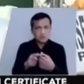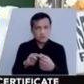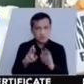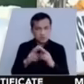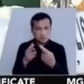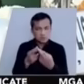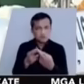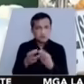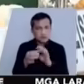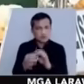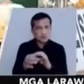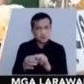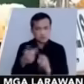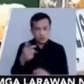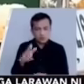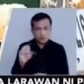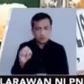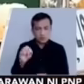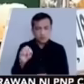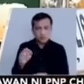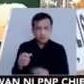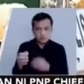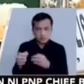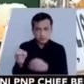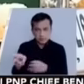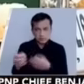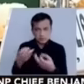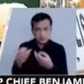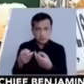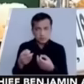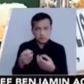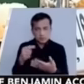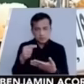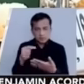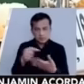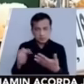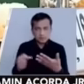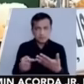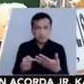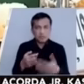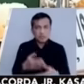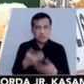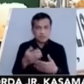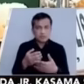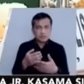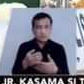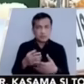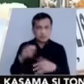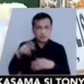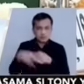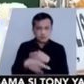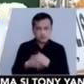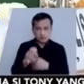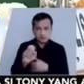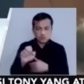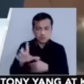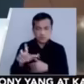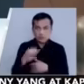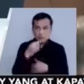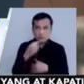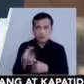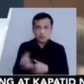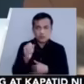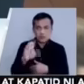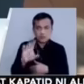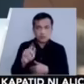pinagpaliwanag tungkol sa kanyang mga ari-arian partikular ang happy penguin resort sa sual na sinasabing pag-aari ni kalay at